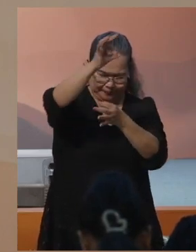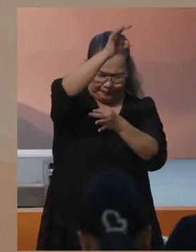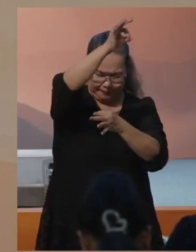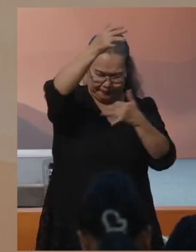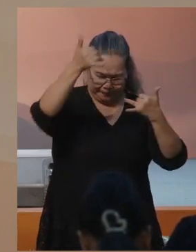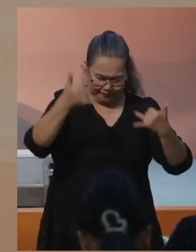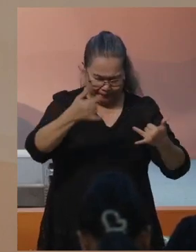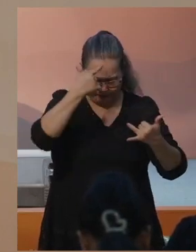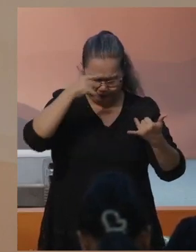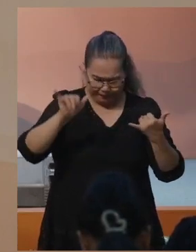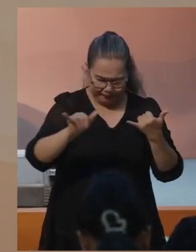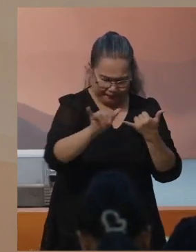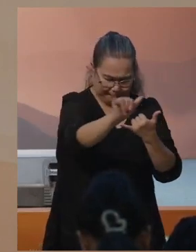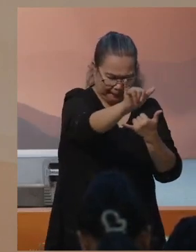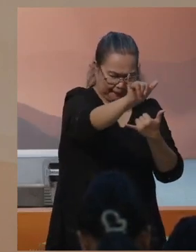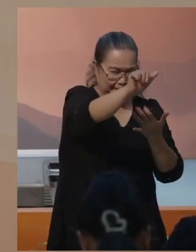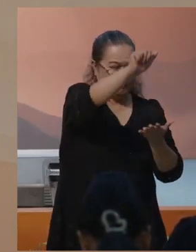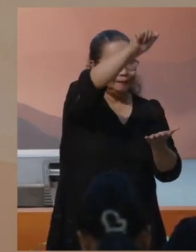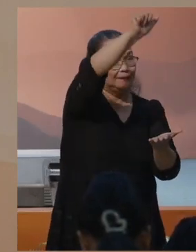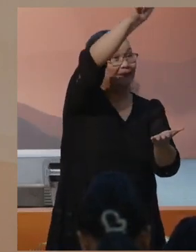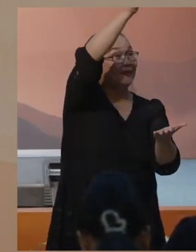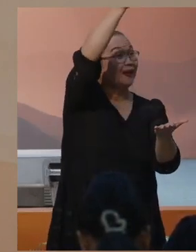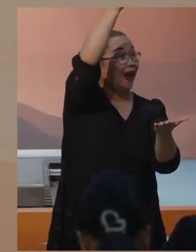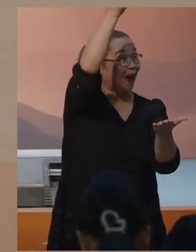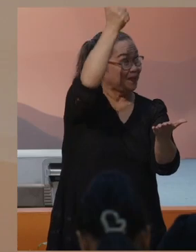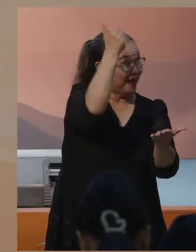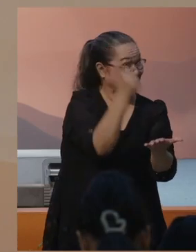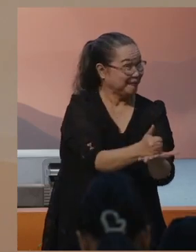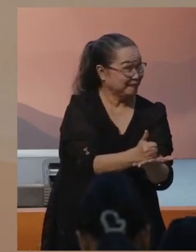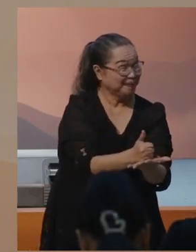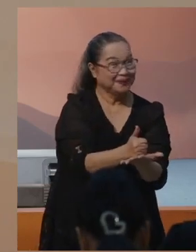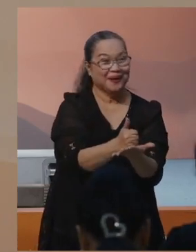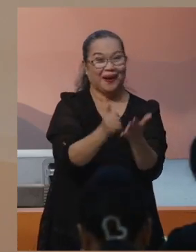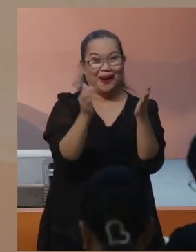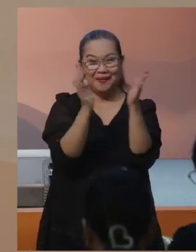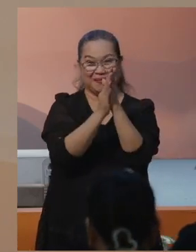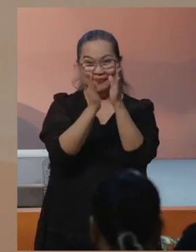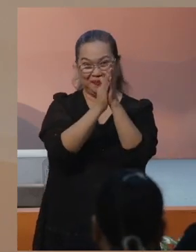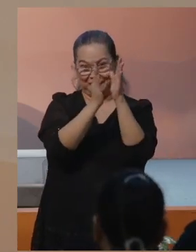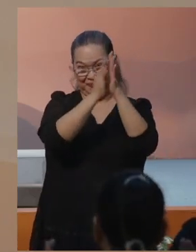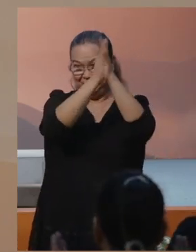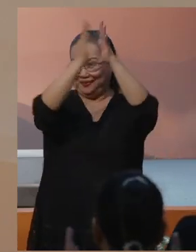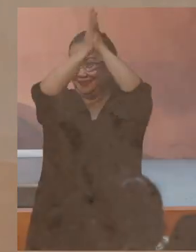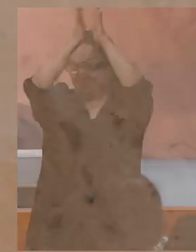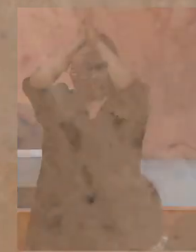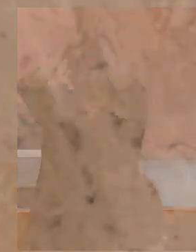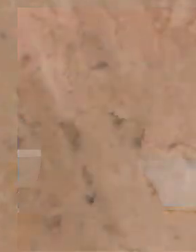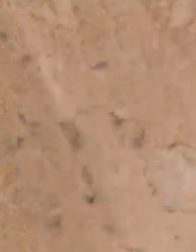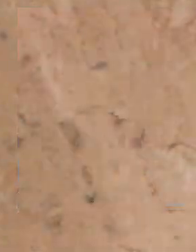magmula ngayon at magpakailanman. Amen at amen. Magandang hapon po.